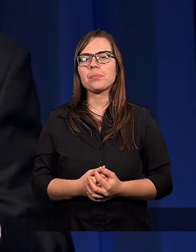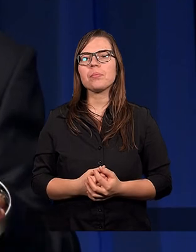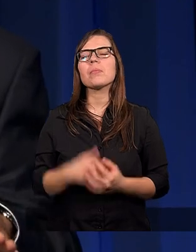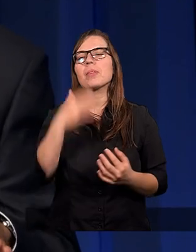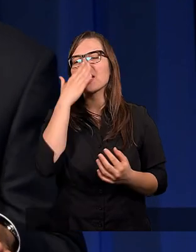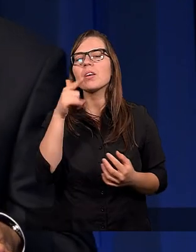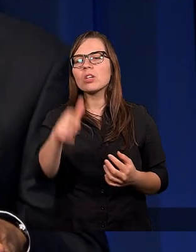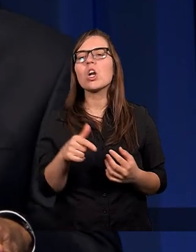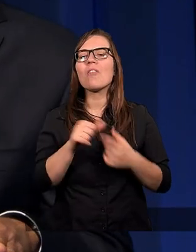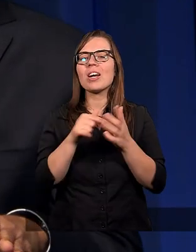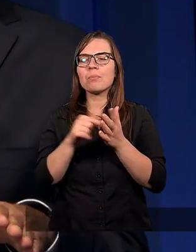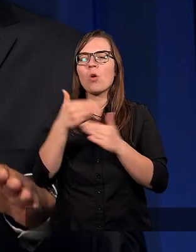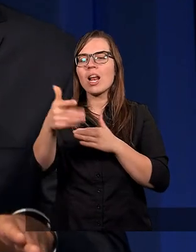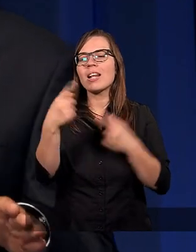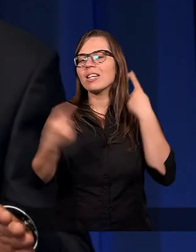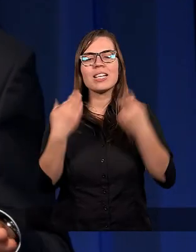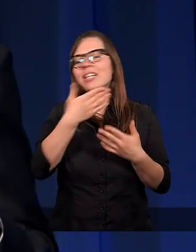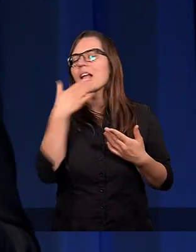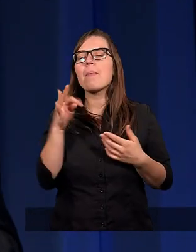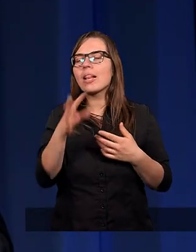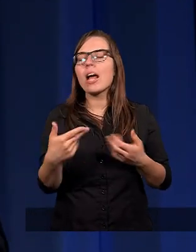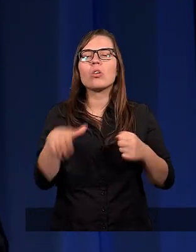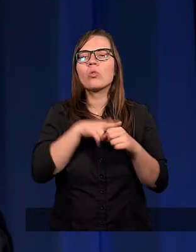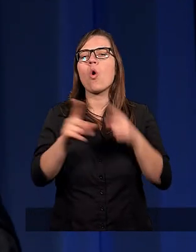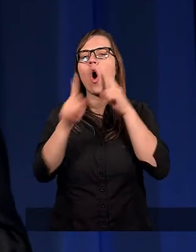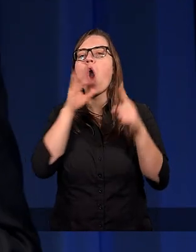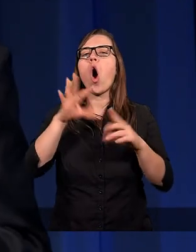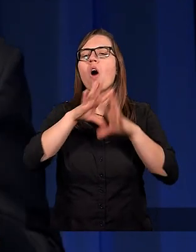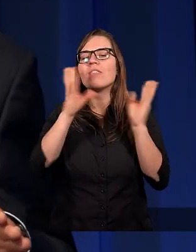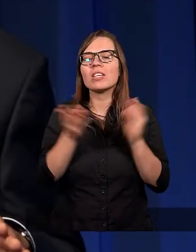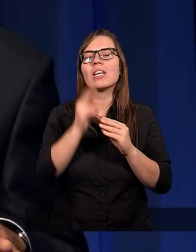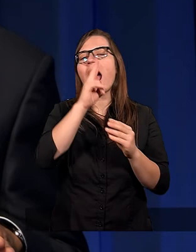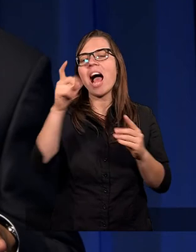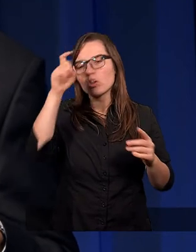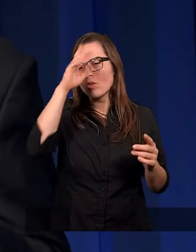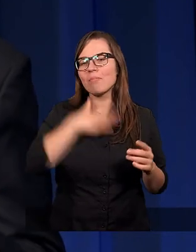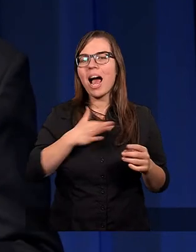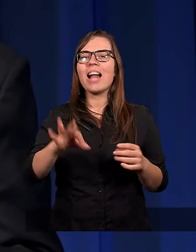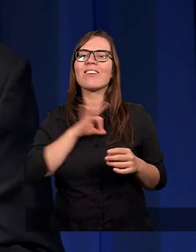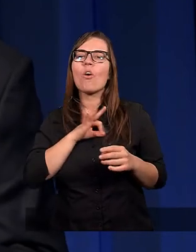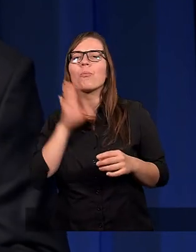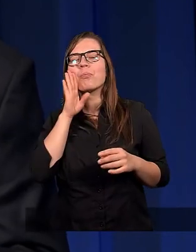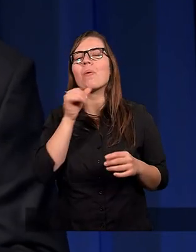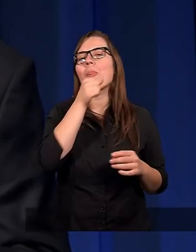Chyba poza tą sytuacją nie ma takich, kiedy rozmawiamy o wszystkim. Każdy człowiek ma